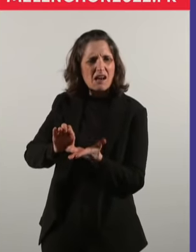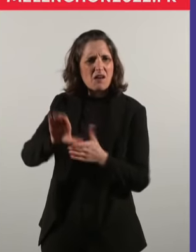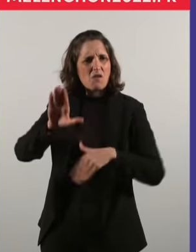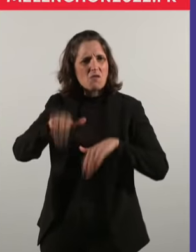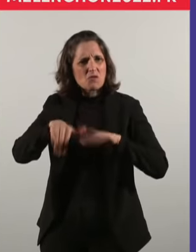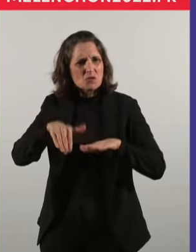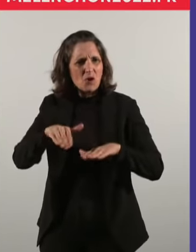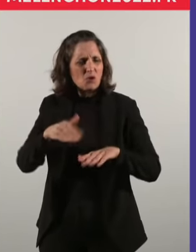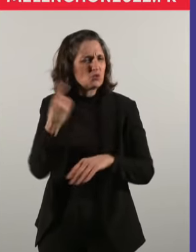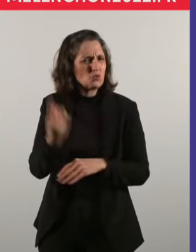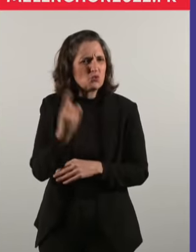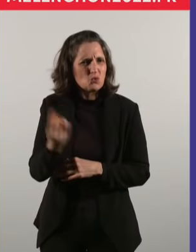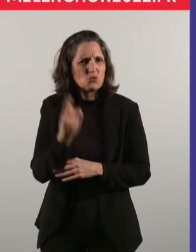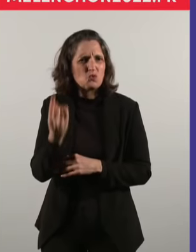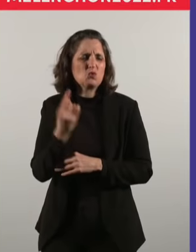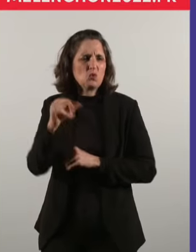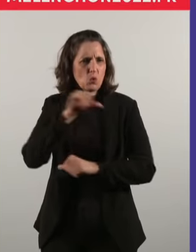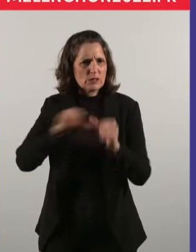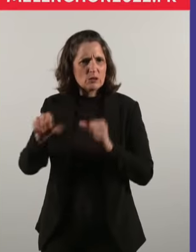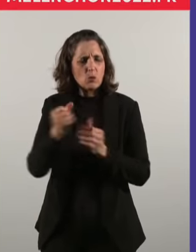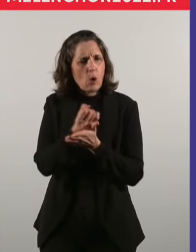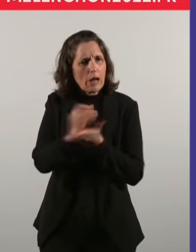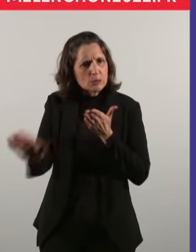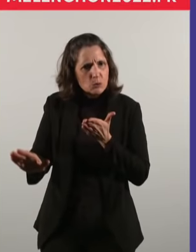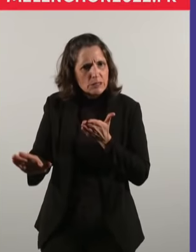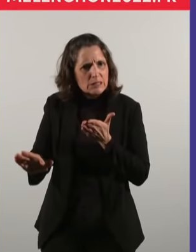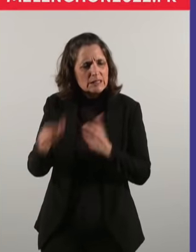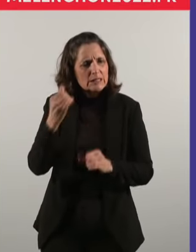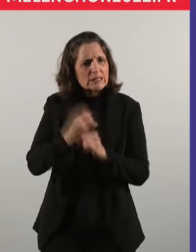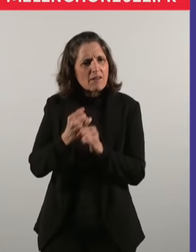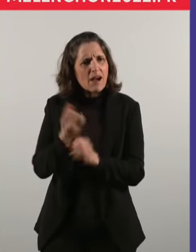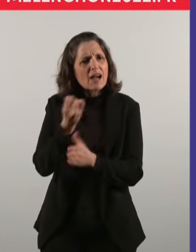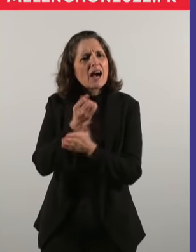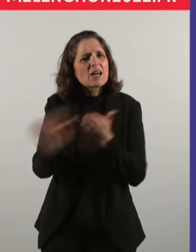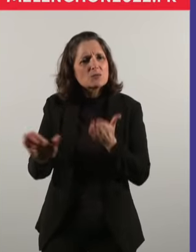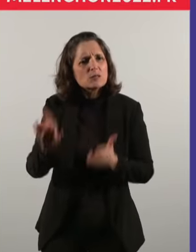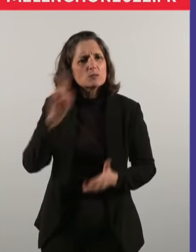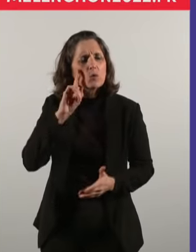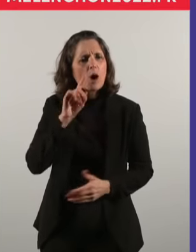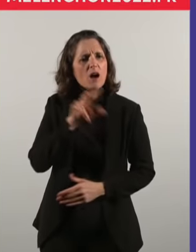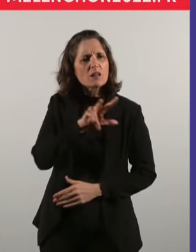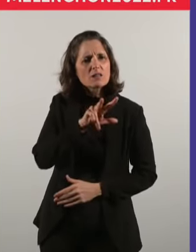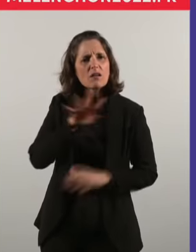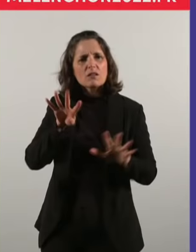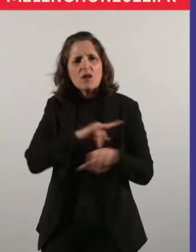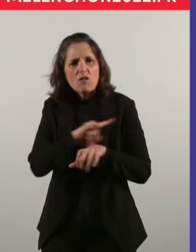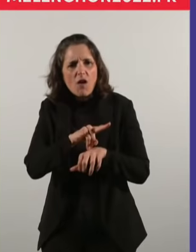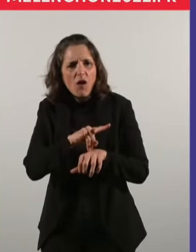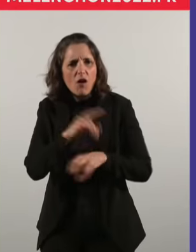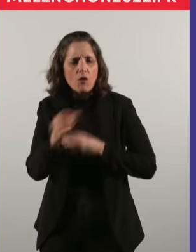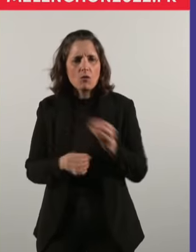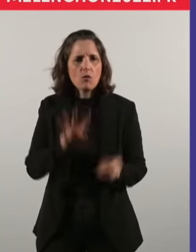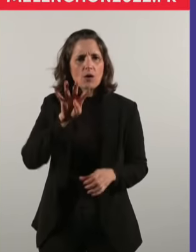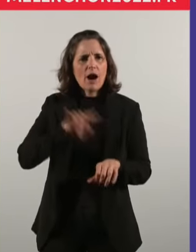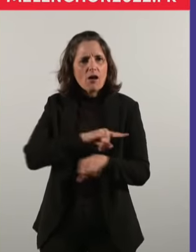gratuité. La gratuité du travail, parce que quand vous travaillez 39 heures ou 40 heures, eh bien on ne vous payera pas la